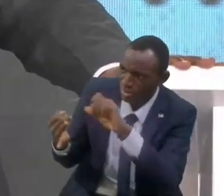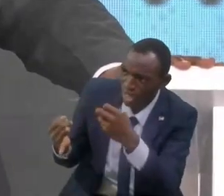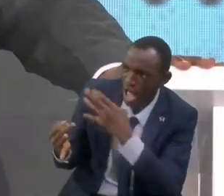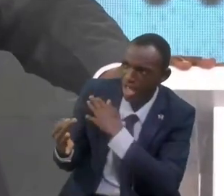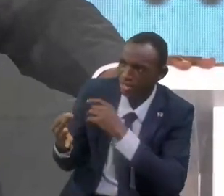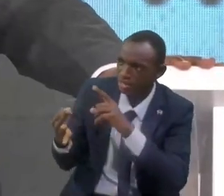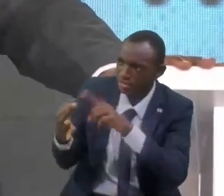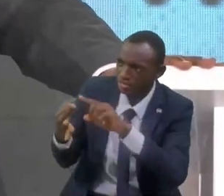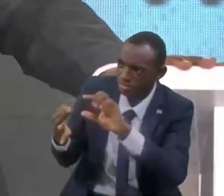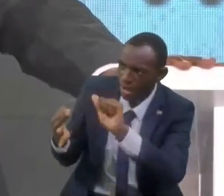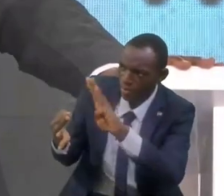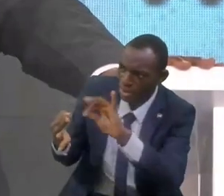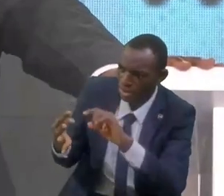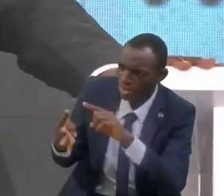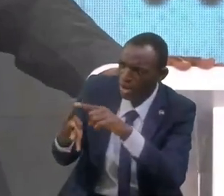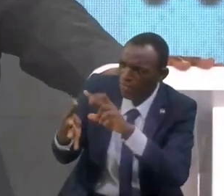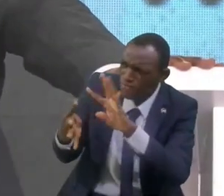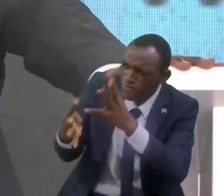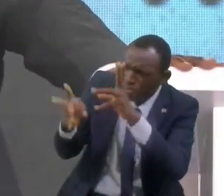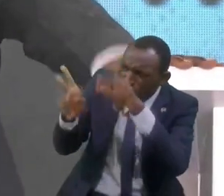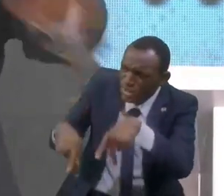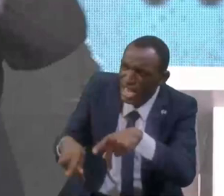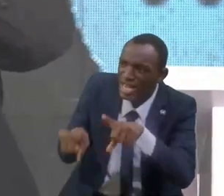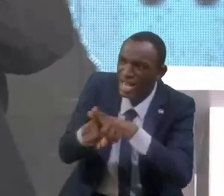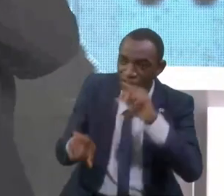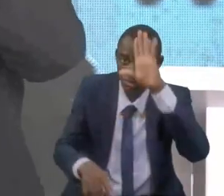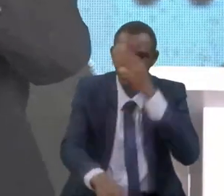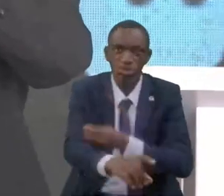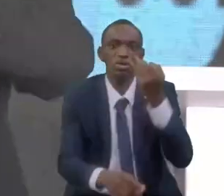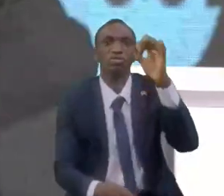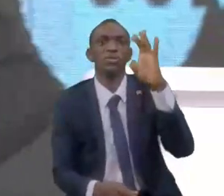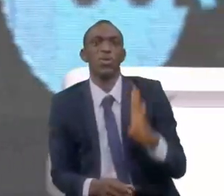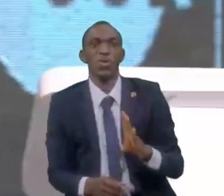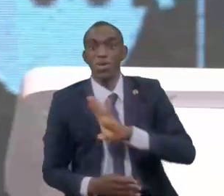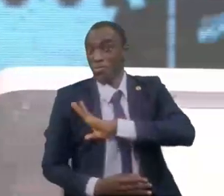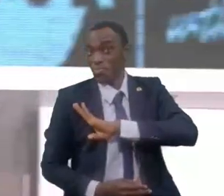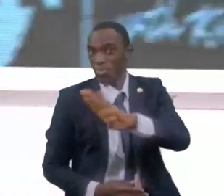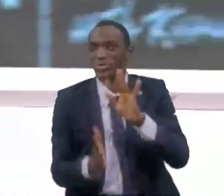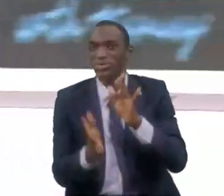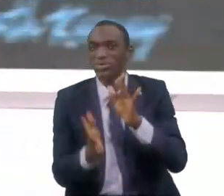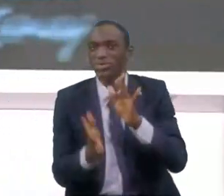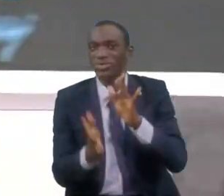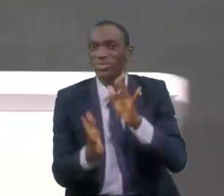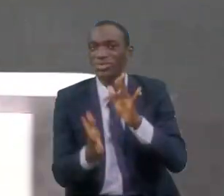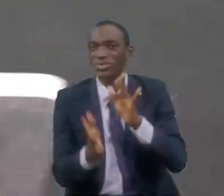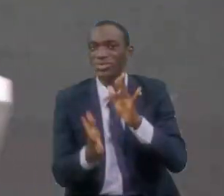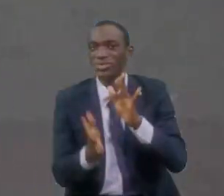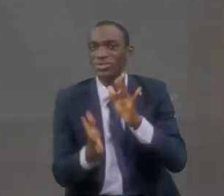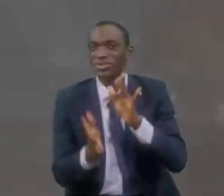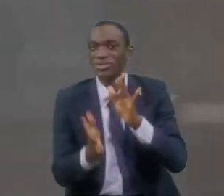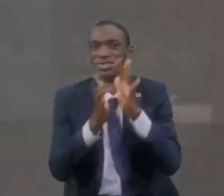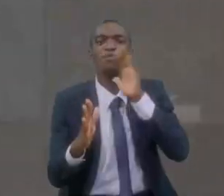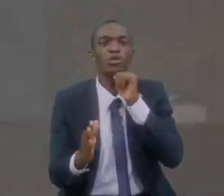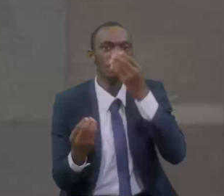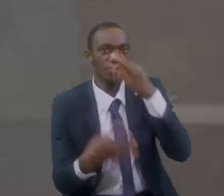le quatrième est comme le fils de Dieu, le saint audacieux. Il ne va pas